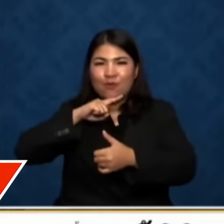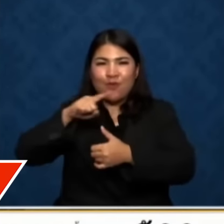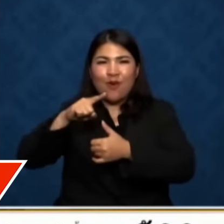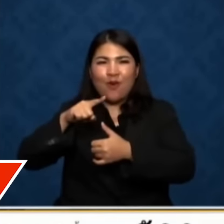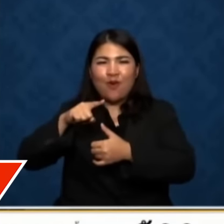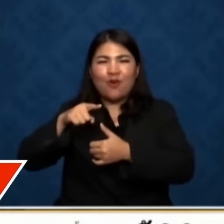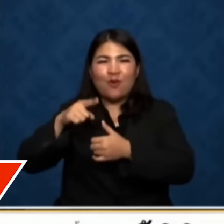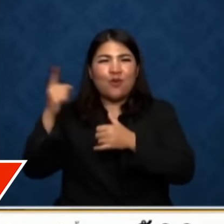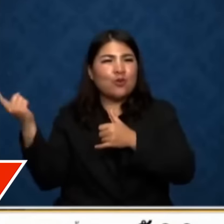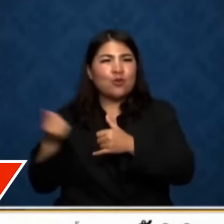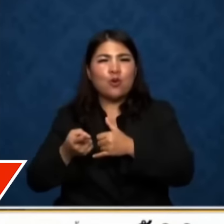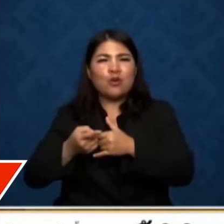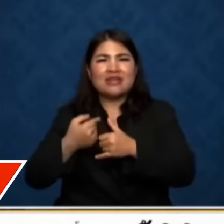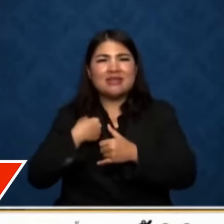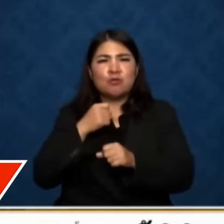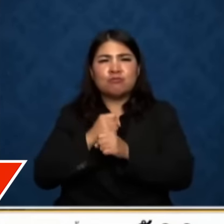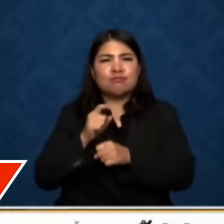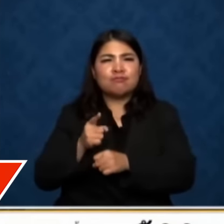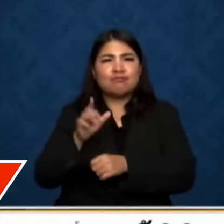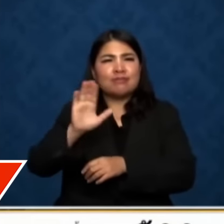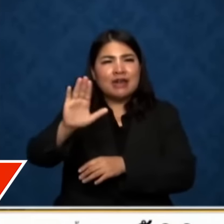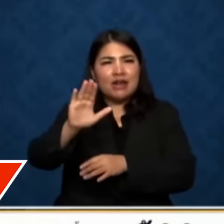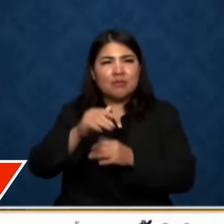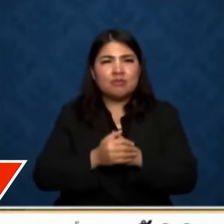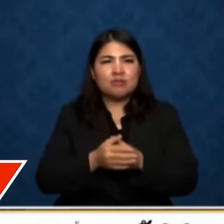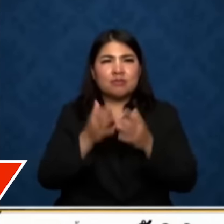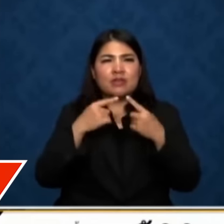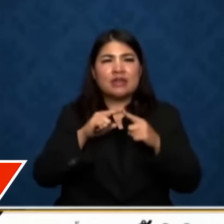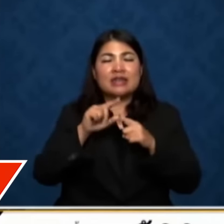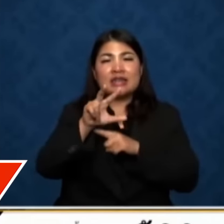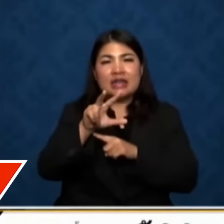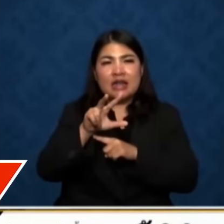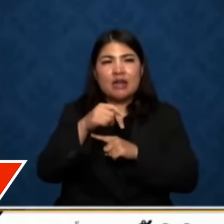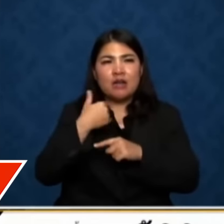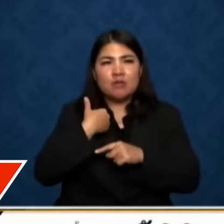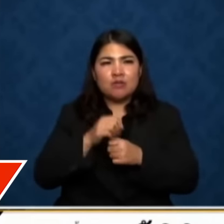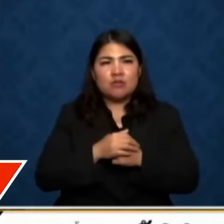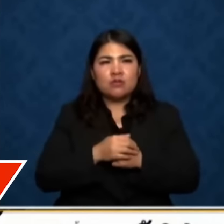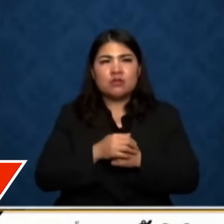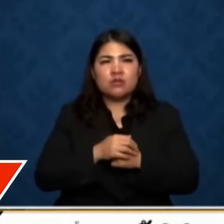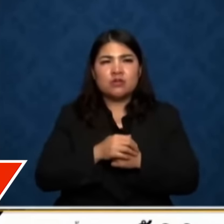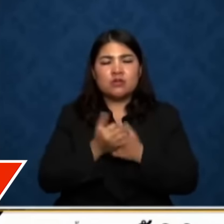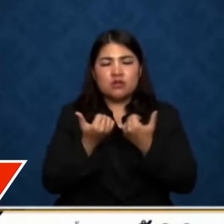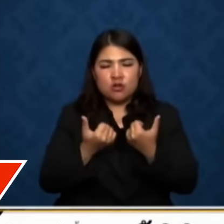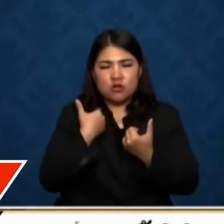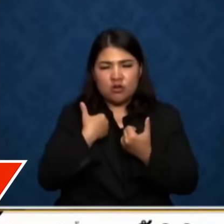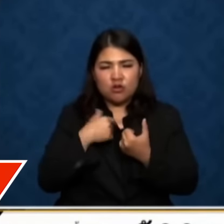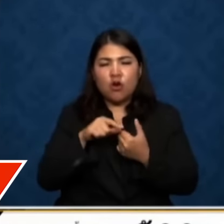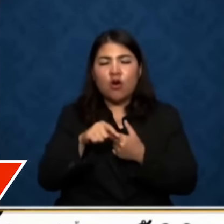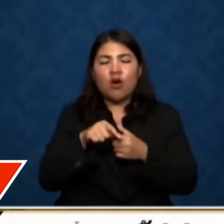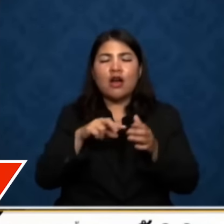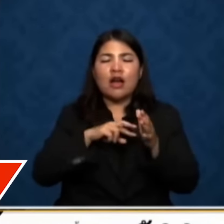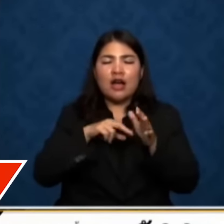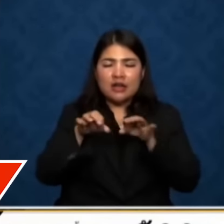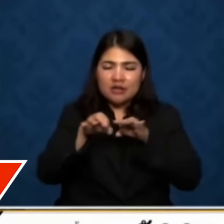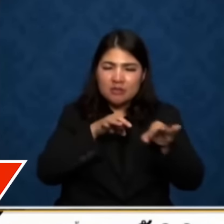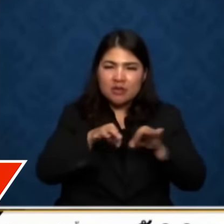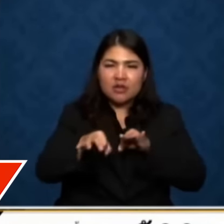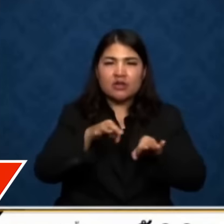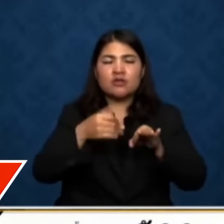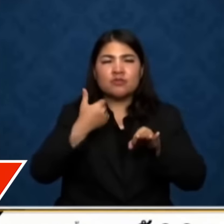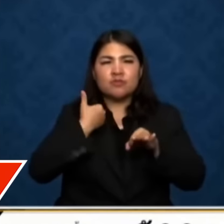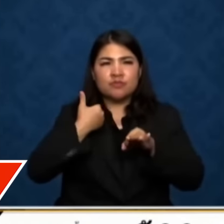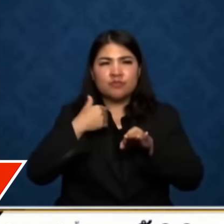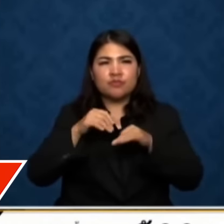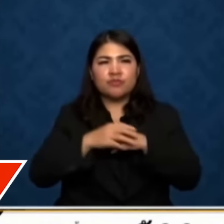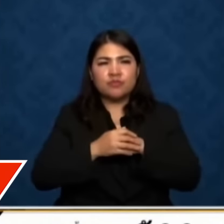มไม่ได้กระทำอย่างนั้นครับประเด็นที่3ครับเราคงเอาปวิอาญามากล่าวในที่นี้ไม่ได้เพราะฉะนั้นอาจจะต้องพิจารณาตามความหมายทั่วไปตามรัฐธรรมนูญฉบับราชบัณฑิตย